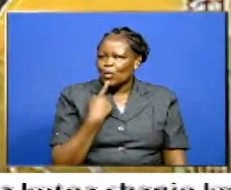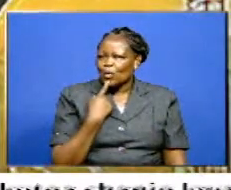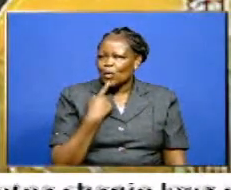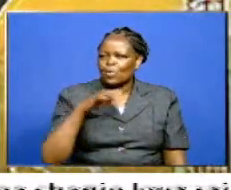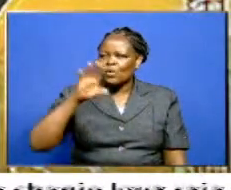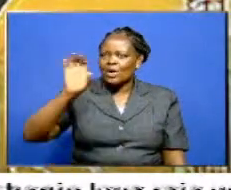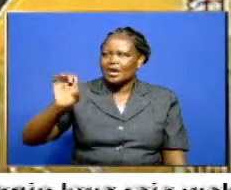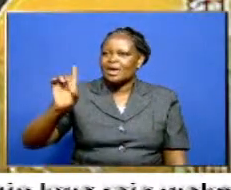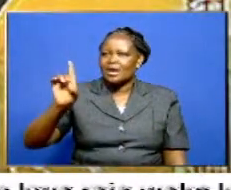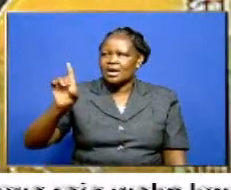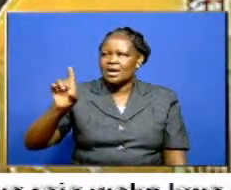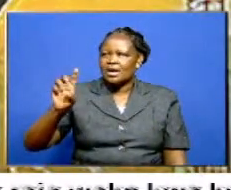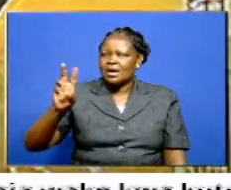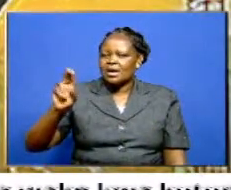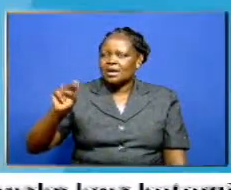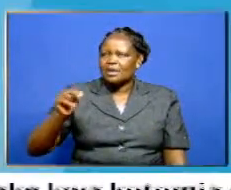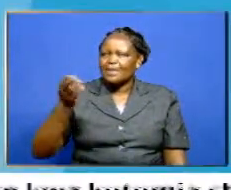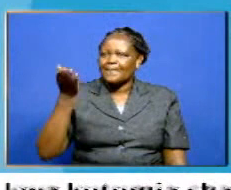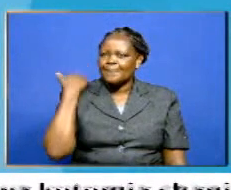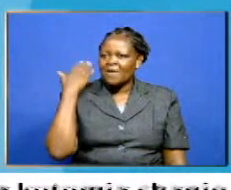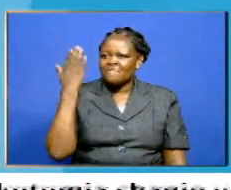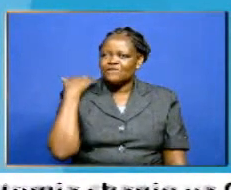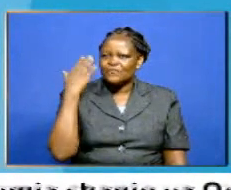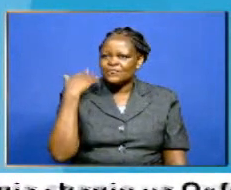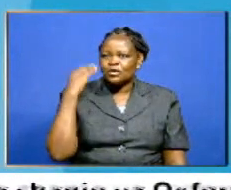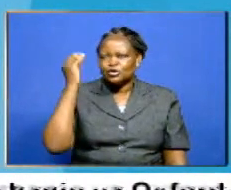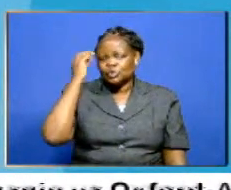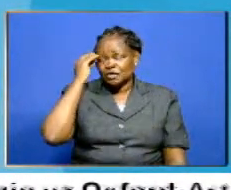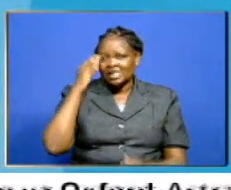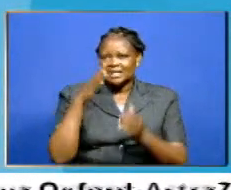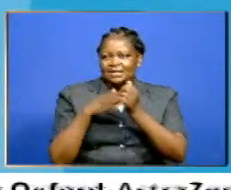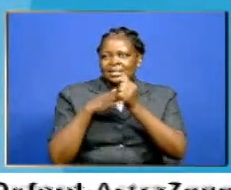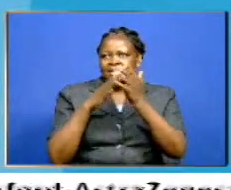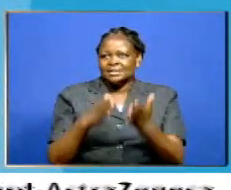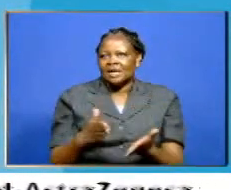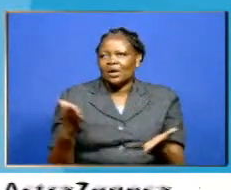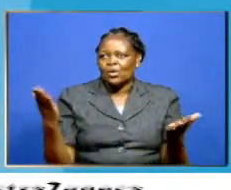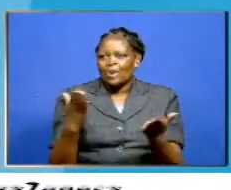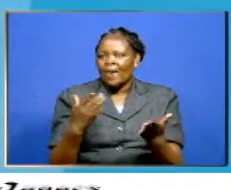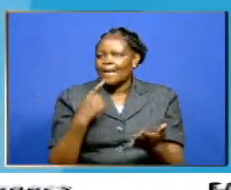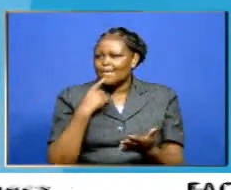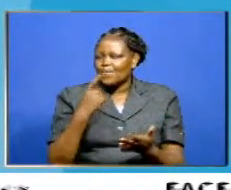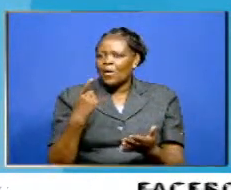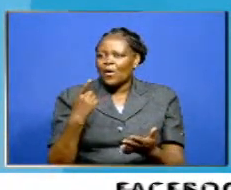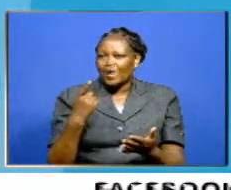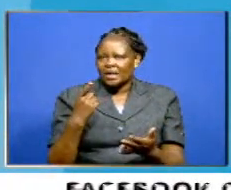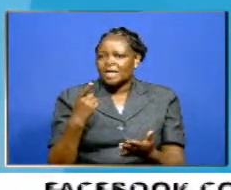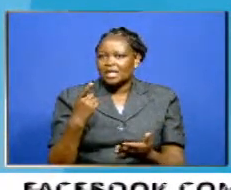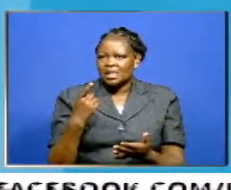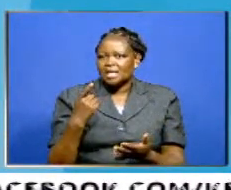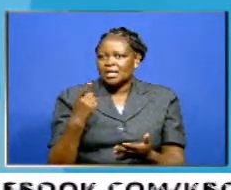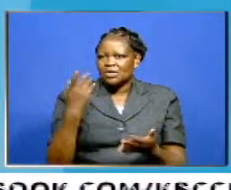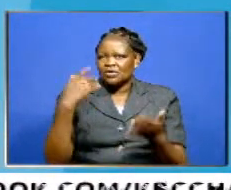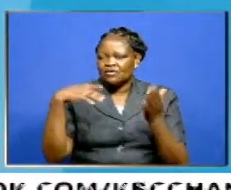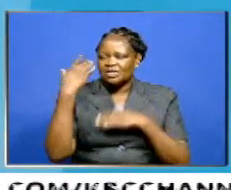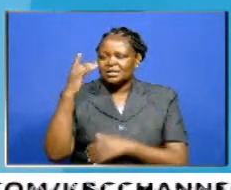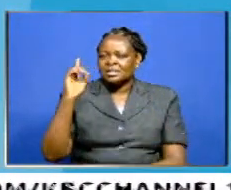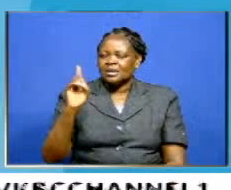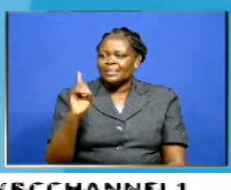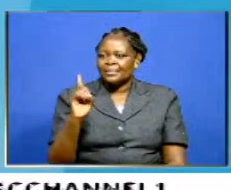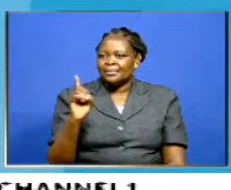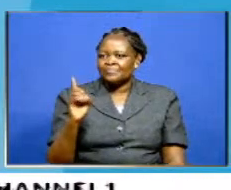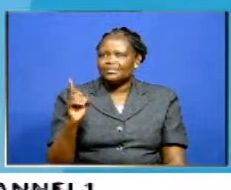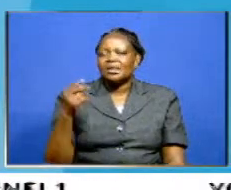Edwin Kegoli alikuwa kiongozi wa wanafunzi katika chuo cha Moi hapa jijini Nairobi pia, ambapo hali ya